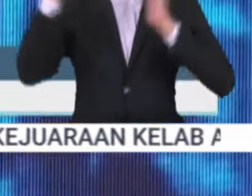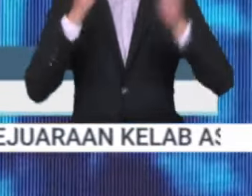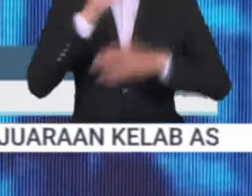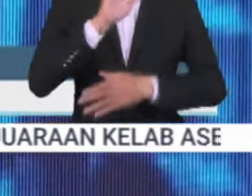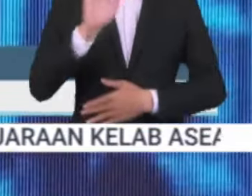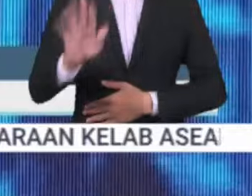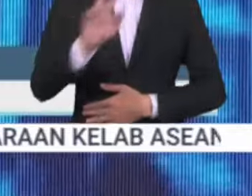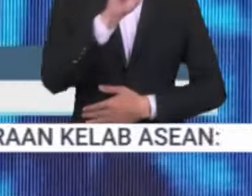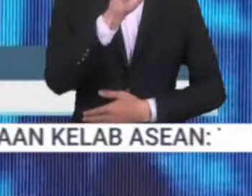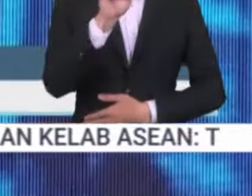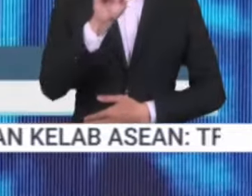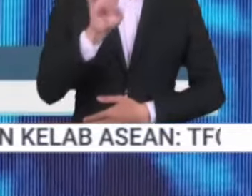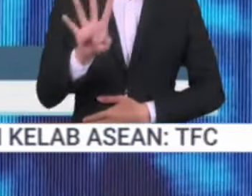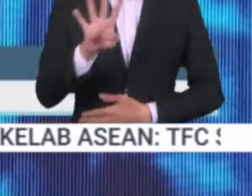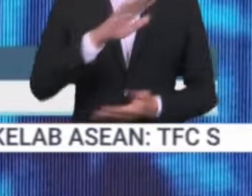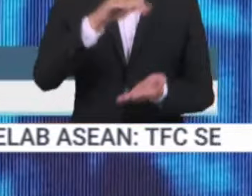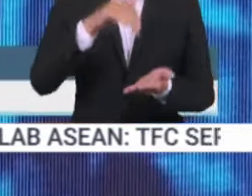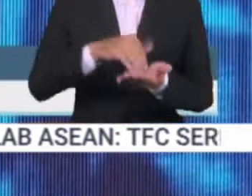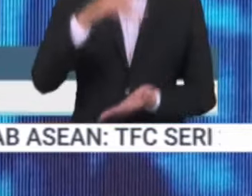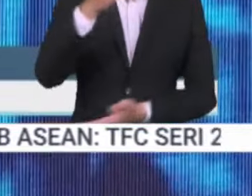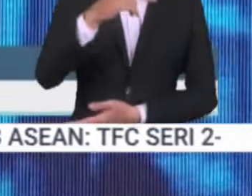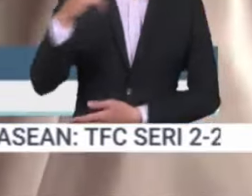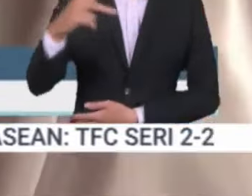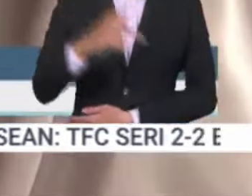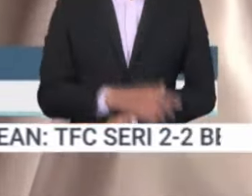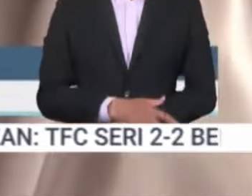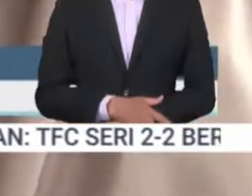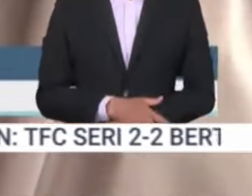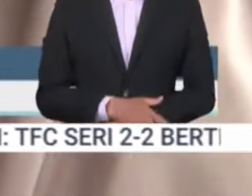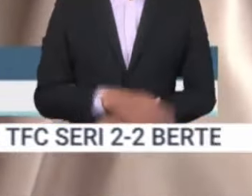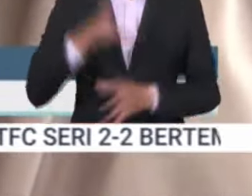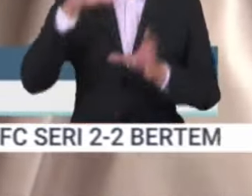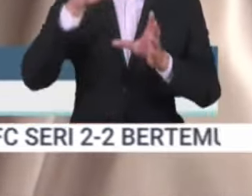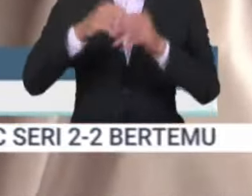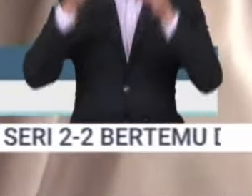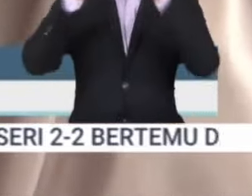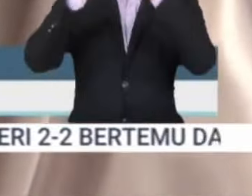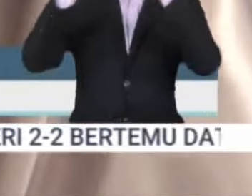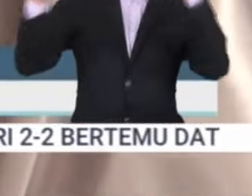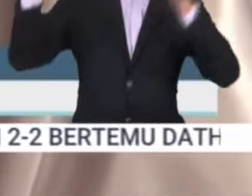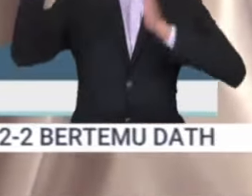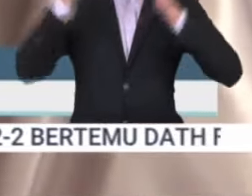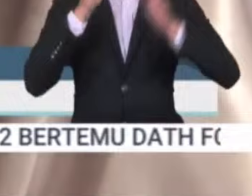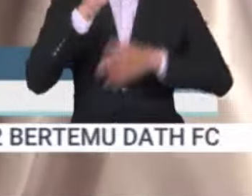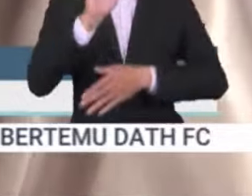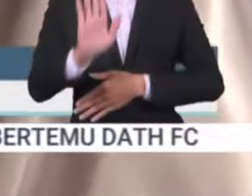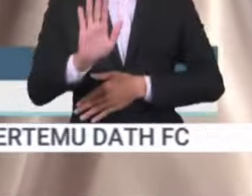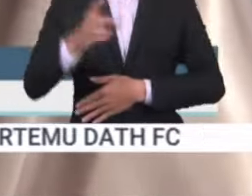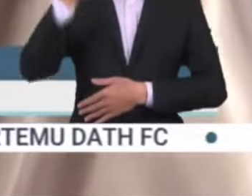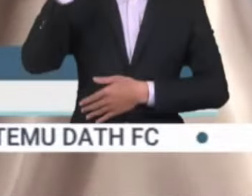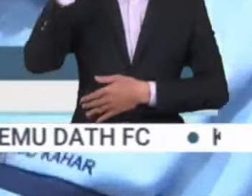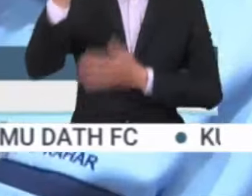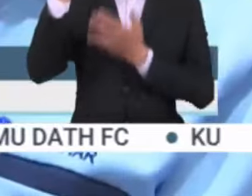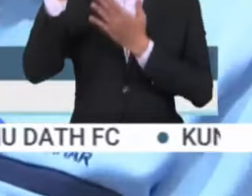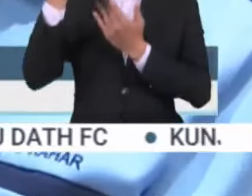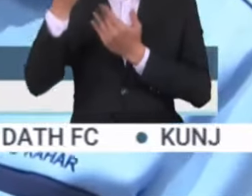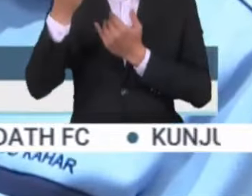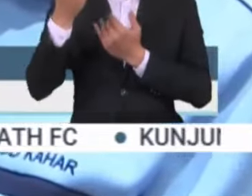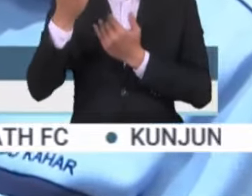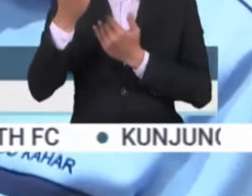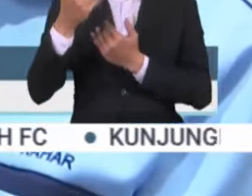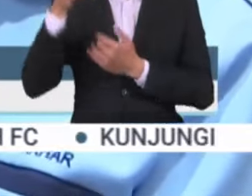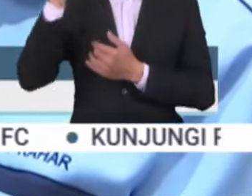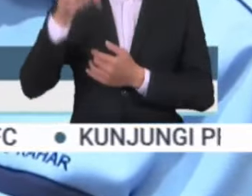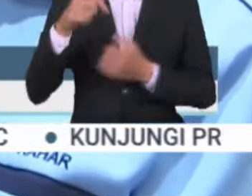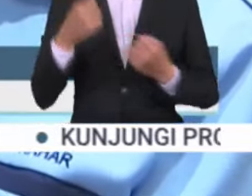Madani 2024 di Kota Kinabalu. Mengenai aspirasi Malaysia Madani, Dato' Muhammad Arifin berkata ia